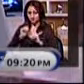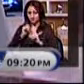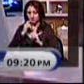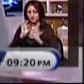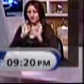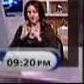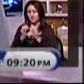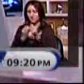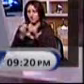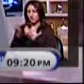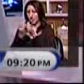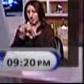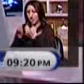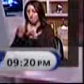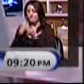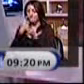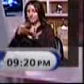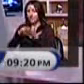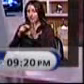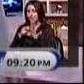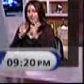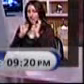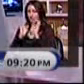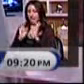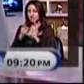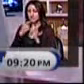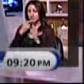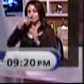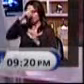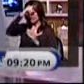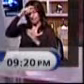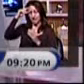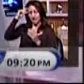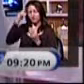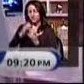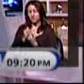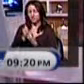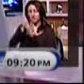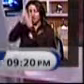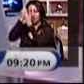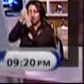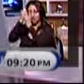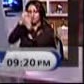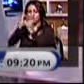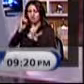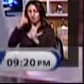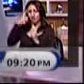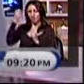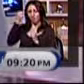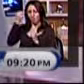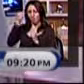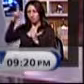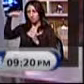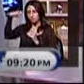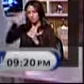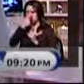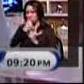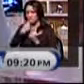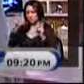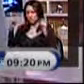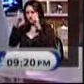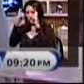مع الناس، الناس مالهاش مصلحه، بعض الناس مثلا في جبهه الانقاذ او في انا ما بقولش معارضه الاخوان، بقول مقاومه